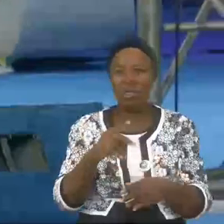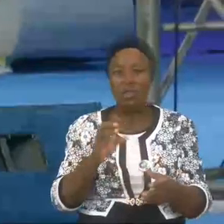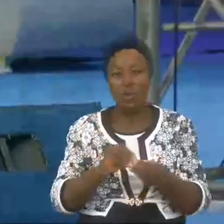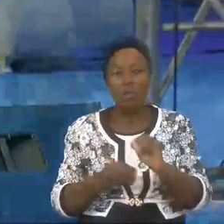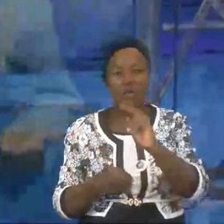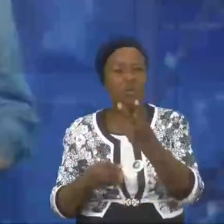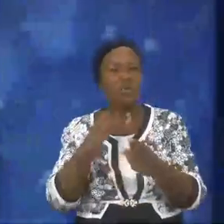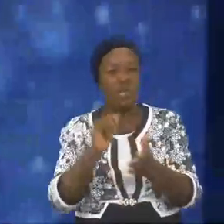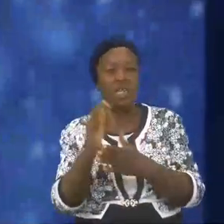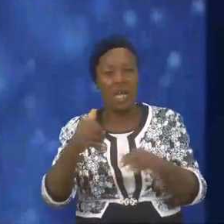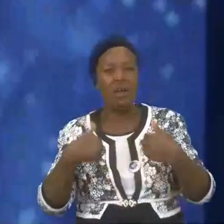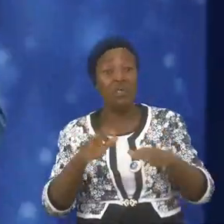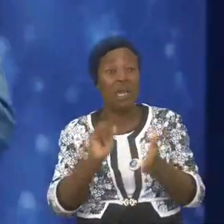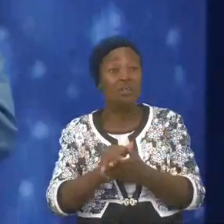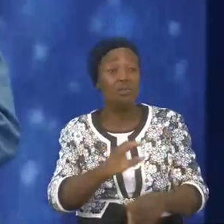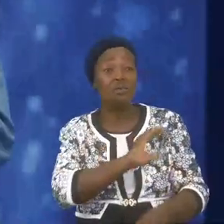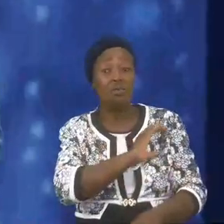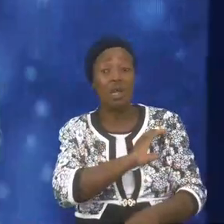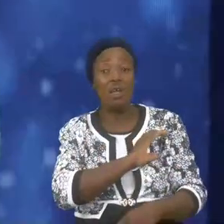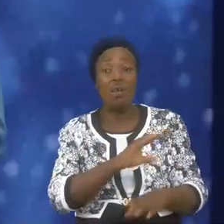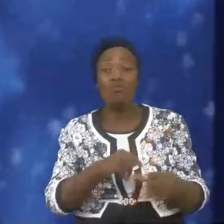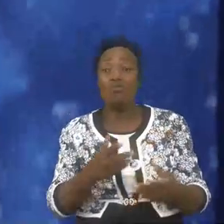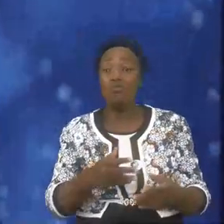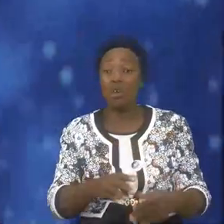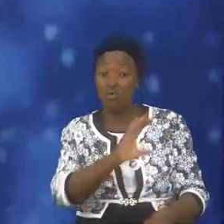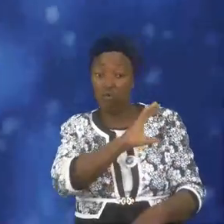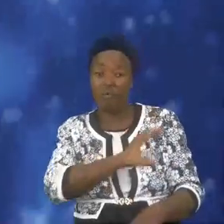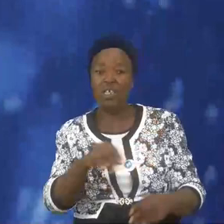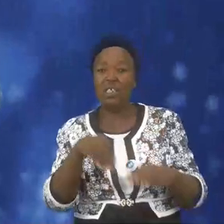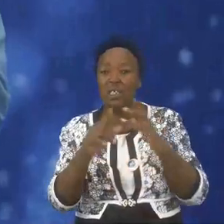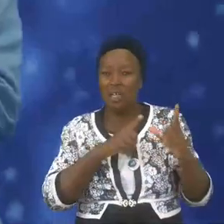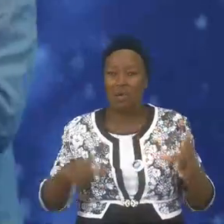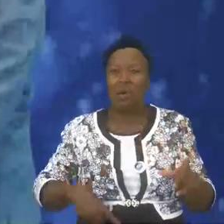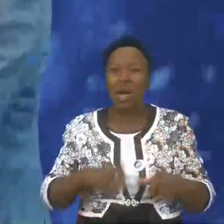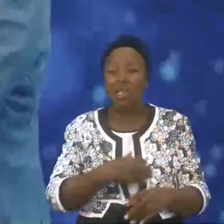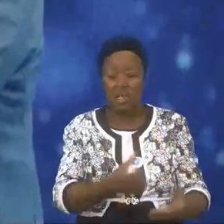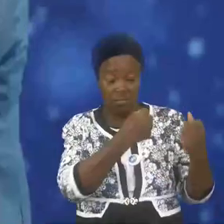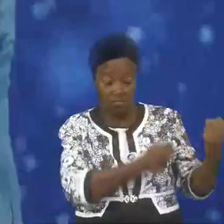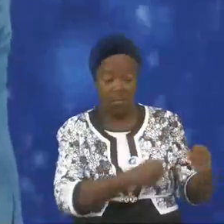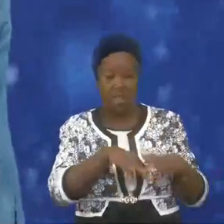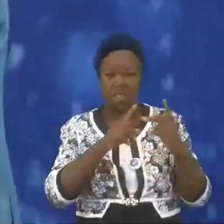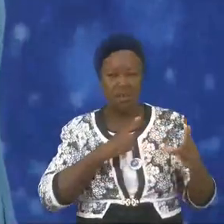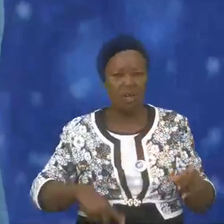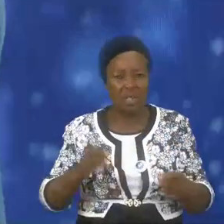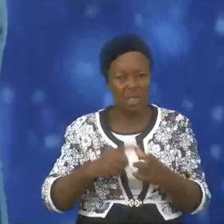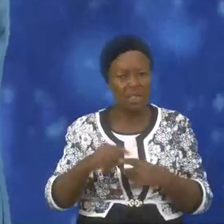en Dieu, que peu importe ce qu'il demandera au Seigneur, le Seigneur le lui